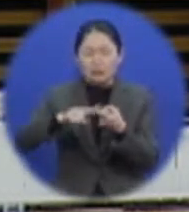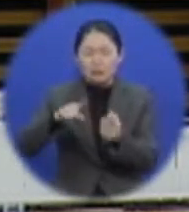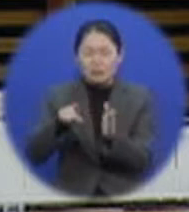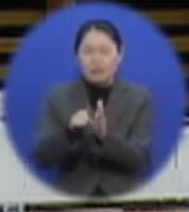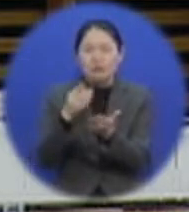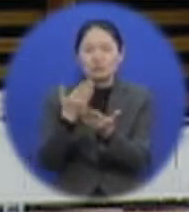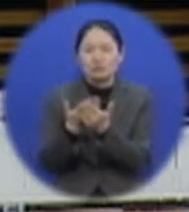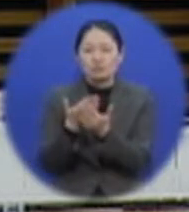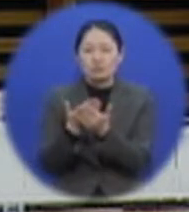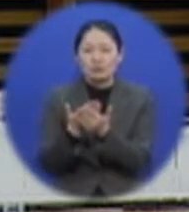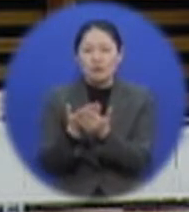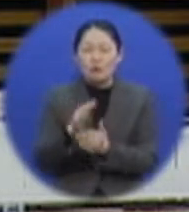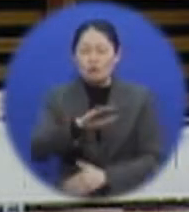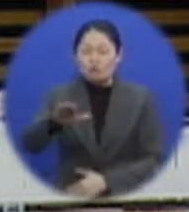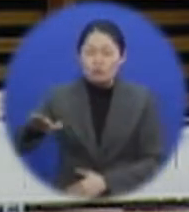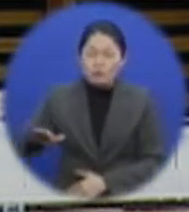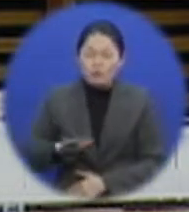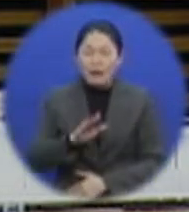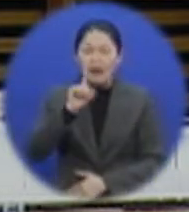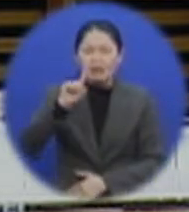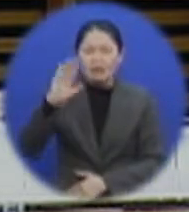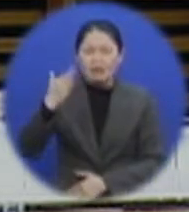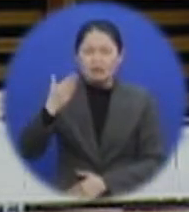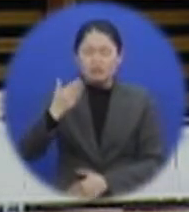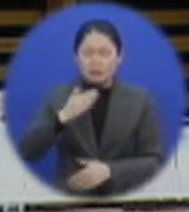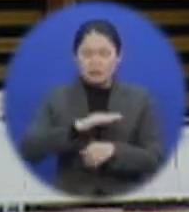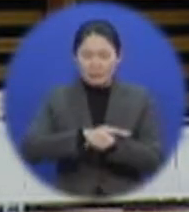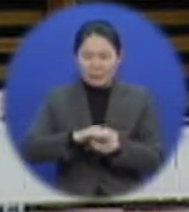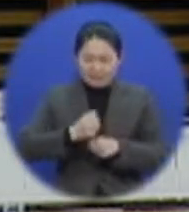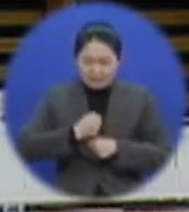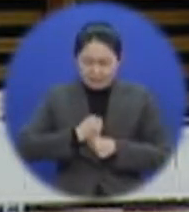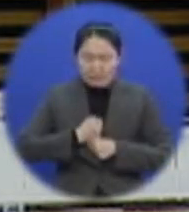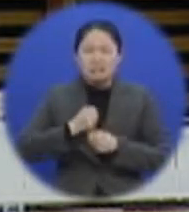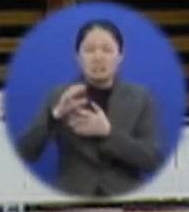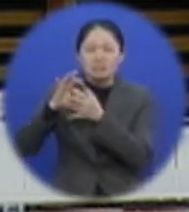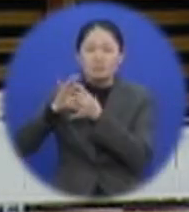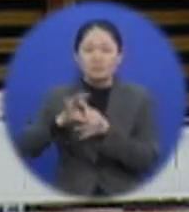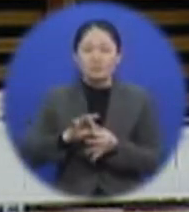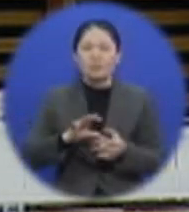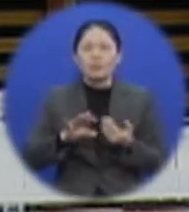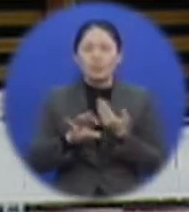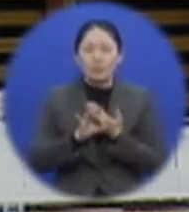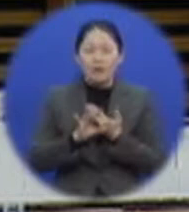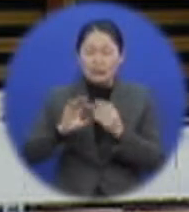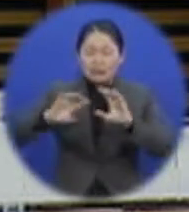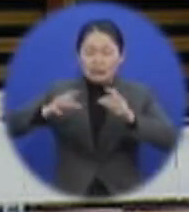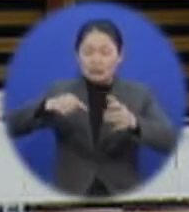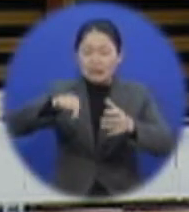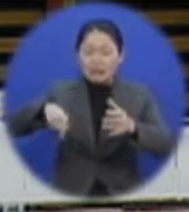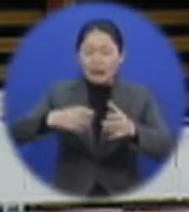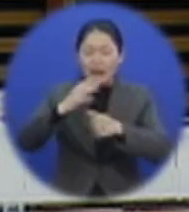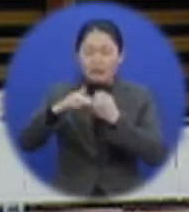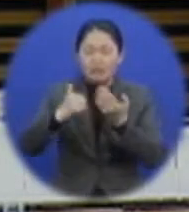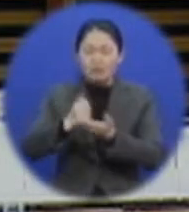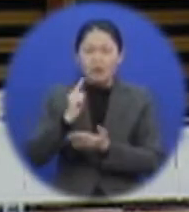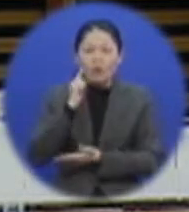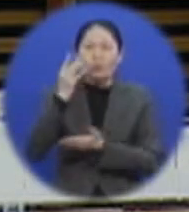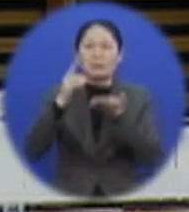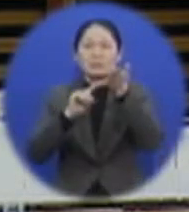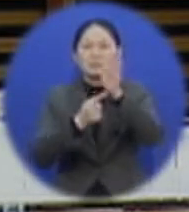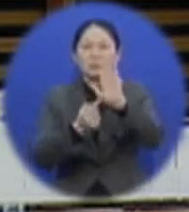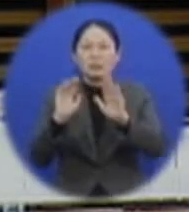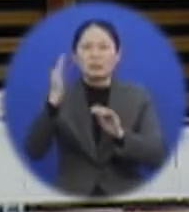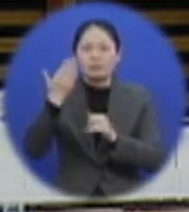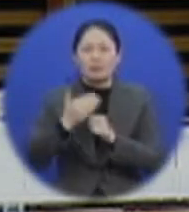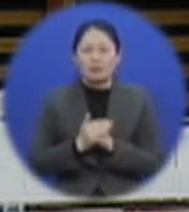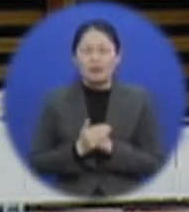우리가 하나 되는 것을 찢고 헉 지켜나가고 있으면 세상에 하나님의 영광이 드러나게 됩니다